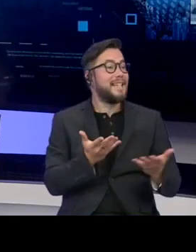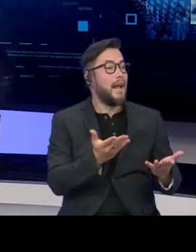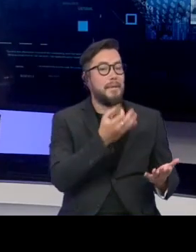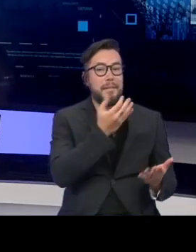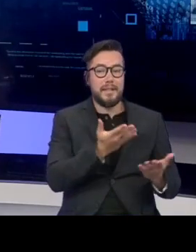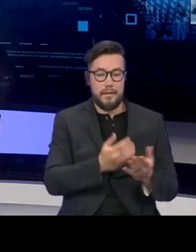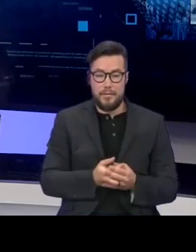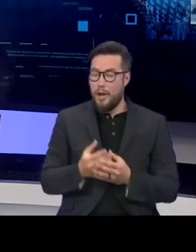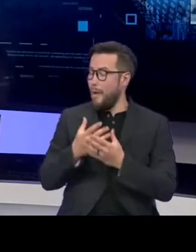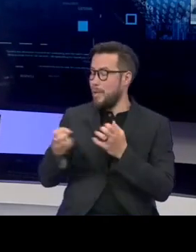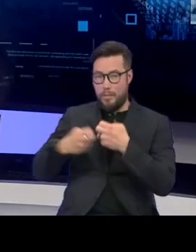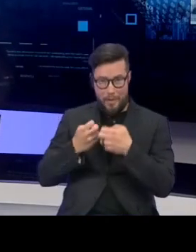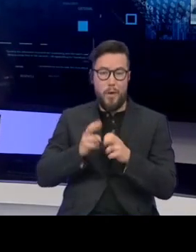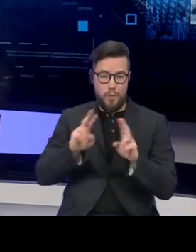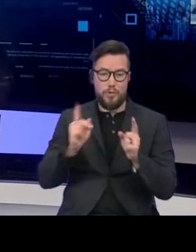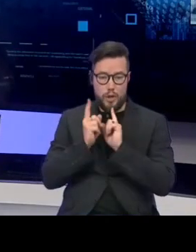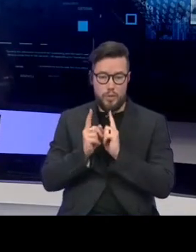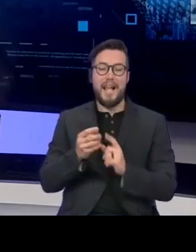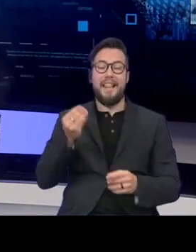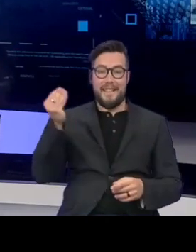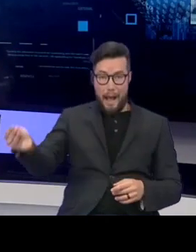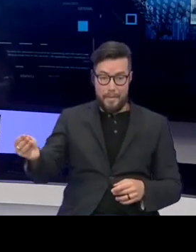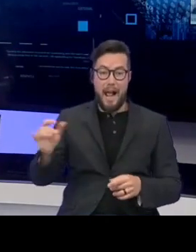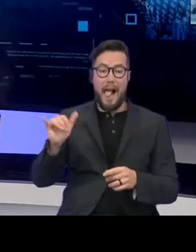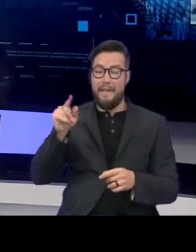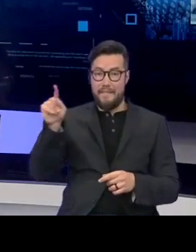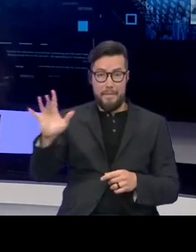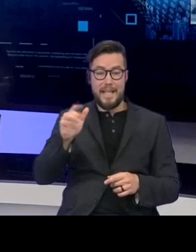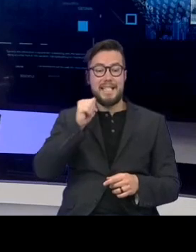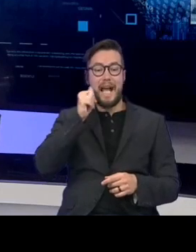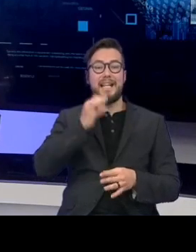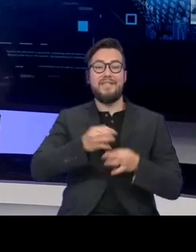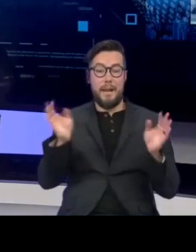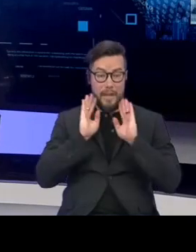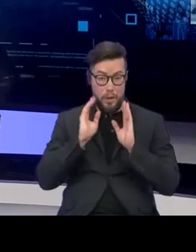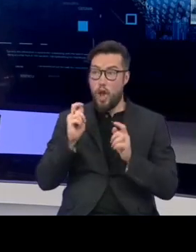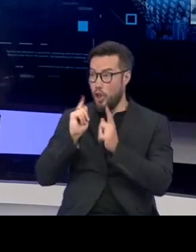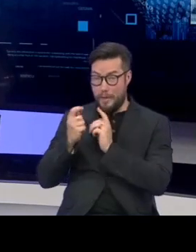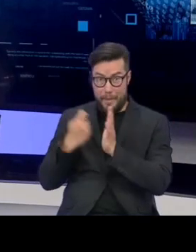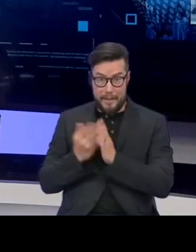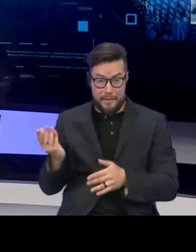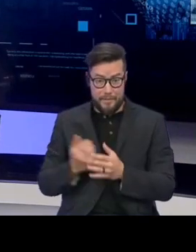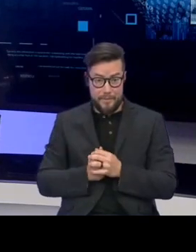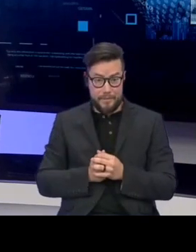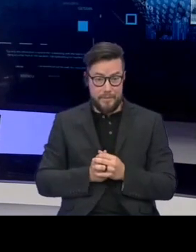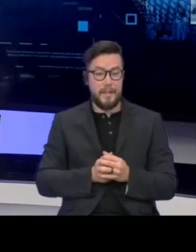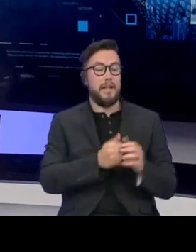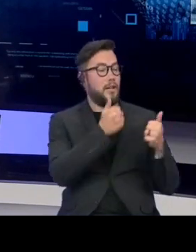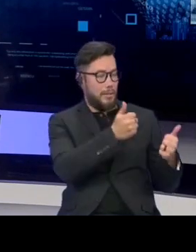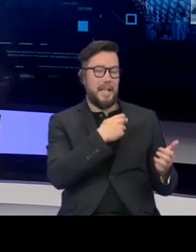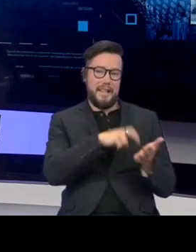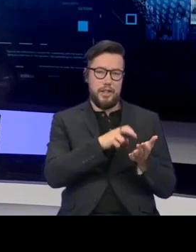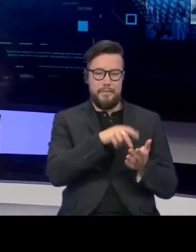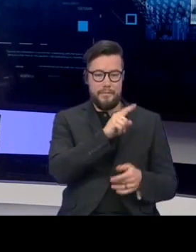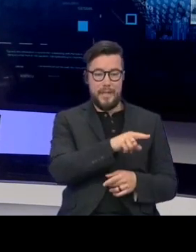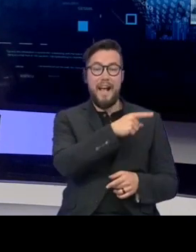naozaj, môžeme sa teraz dohodnúť? Áno. Dáte mi ju. Dám vám ju a dám vám ju nielen vám, ale ja už zajtra zverejním na Facebooku. Dohodneme sa? Perfektné, teším sa na to. A teraz, keď hovoríte,